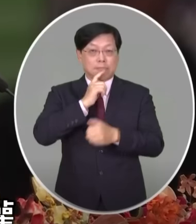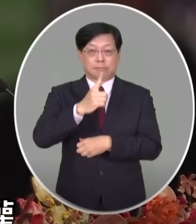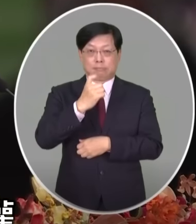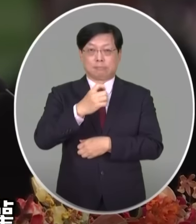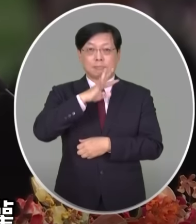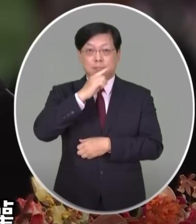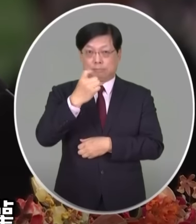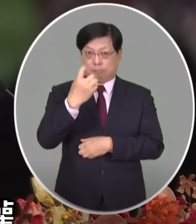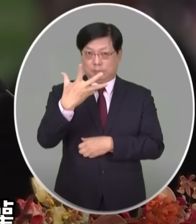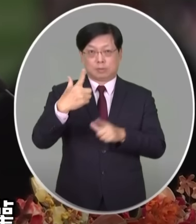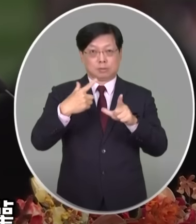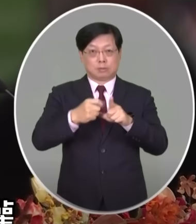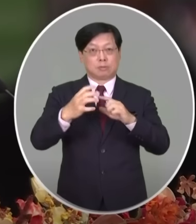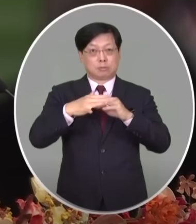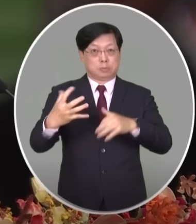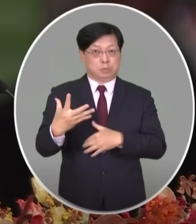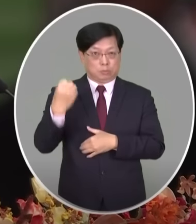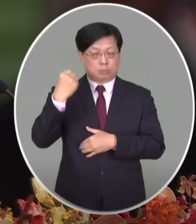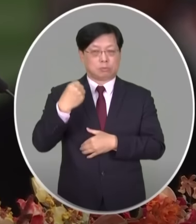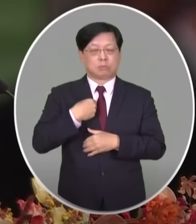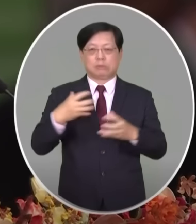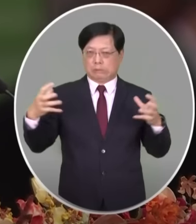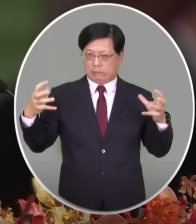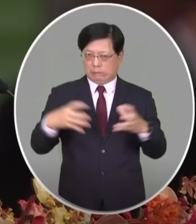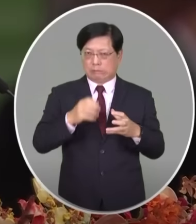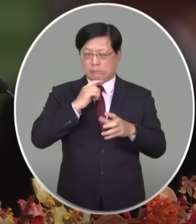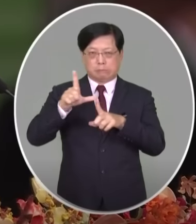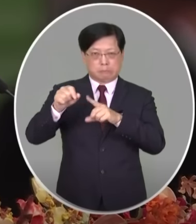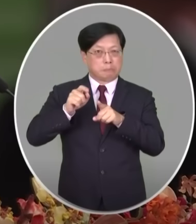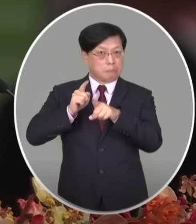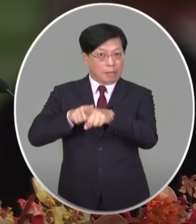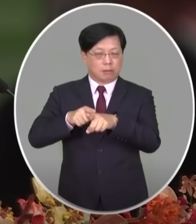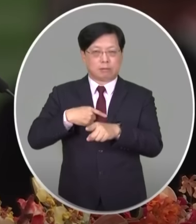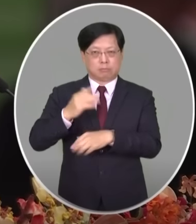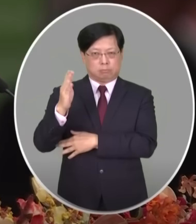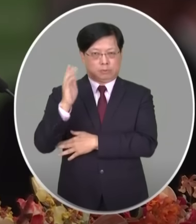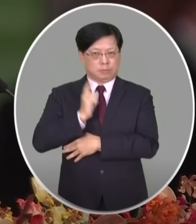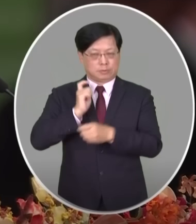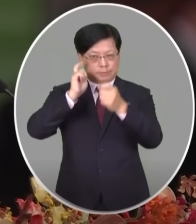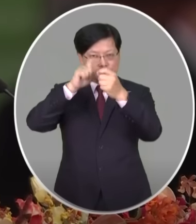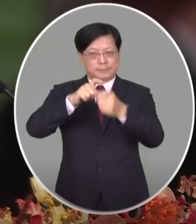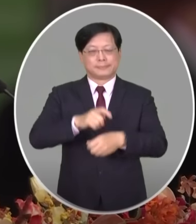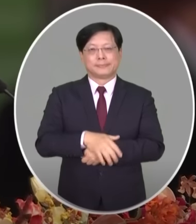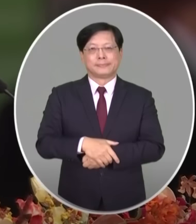18岁公民权，共同实践国家的愿景。